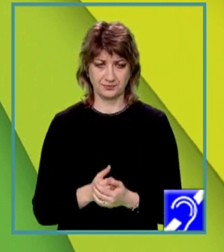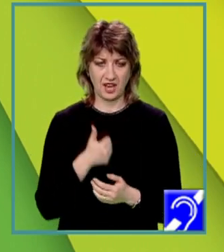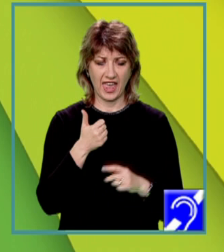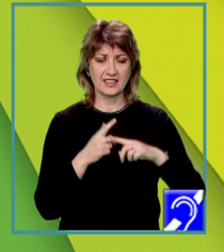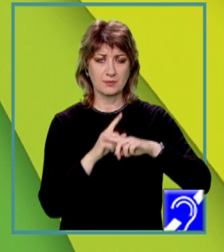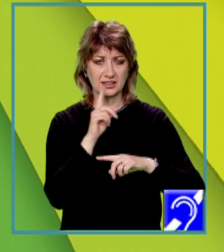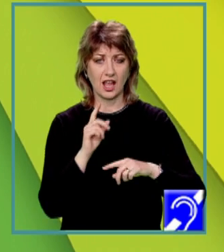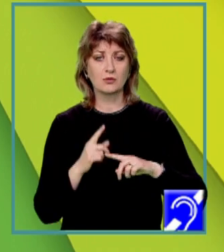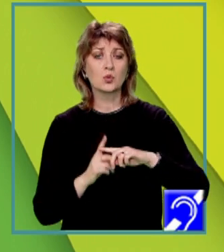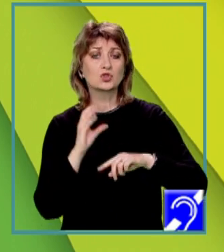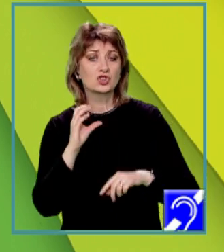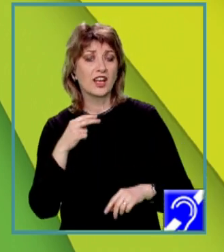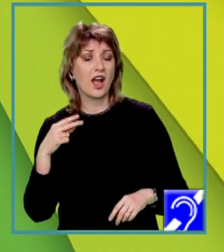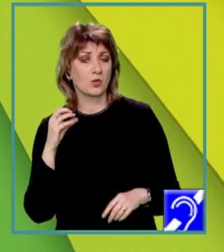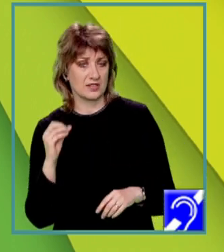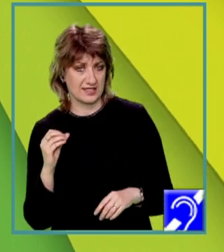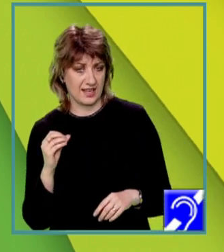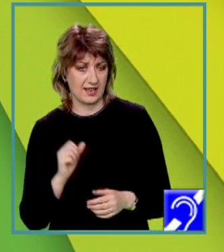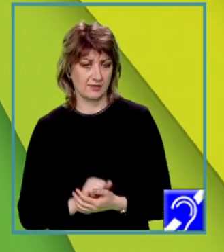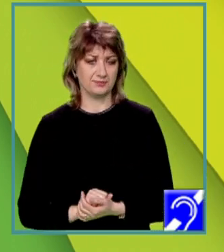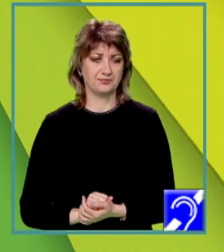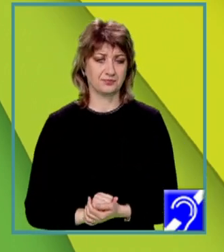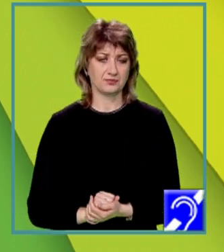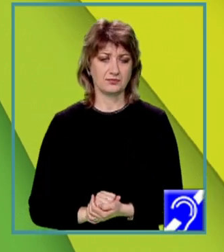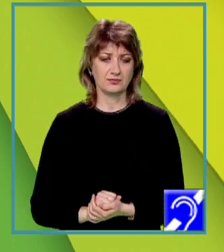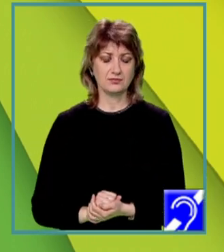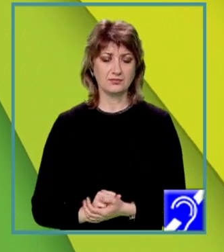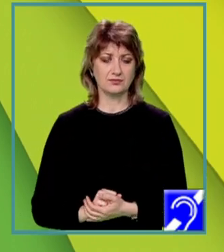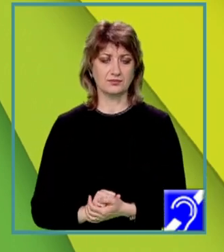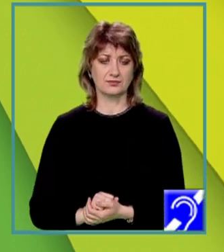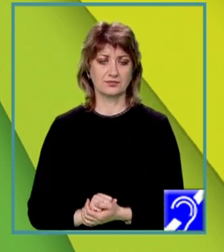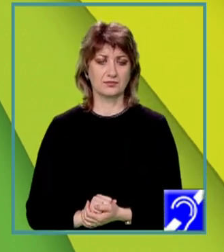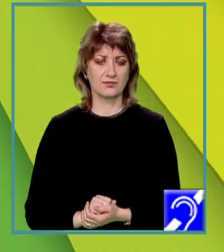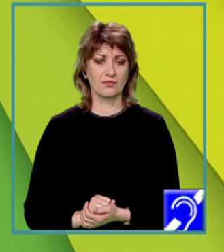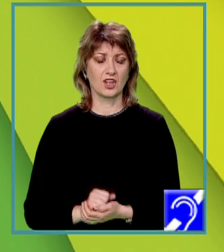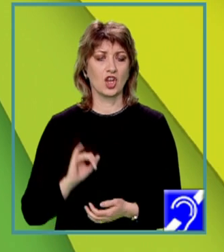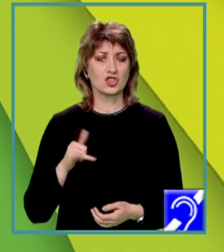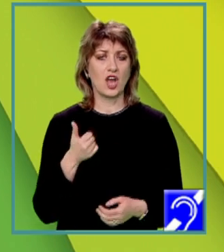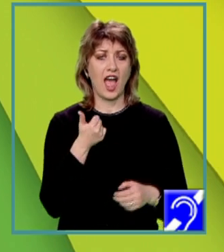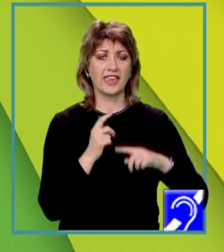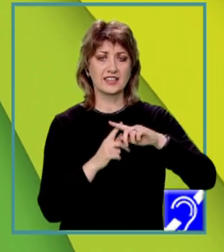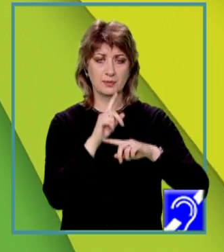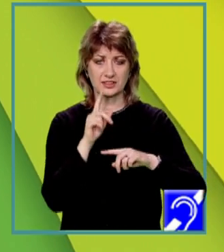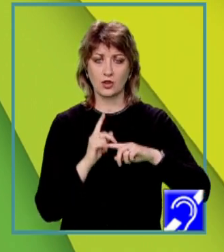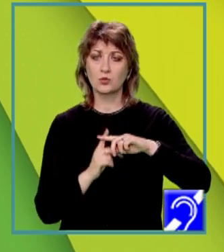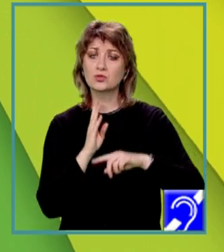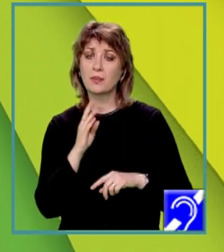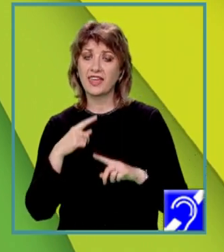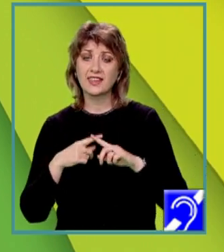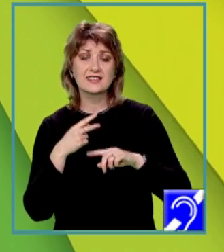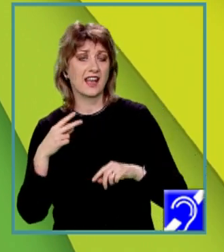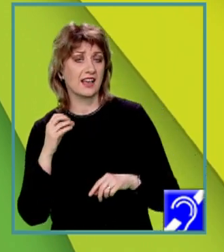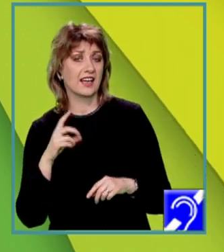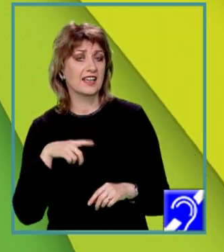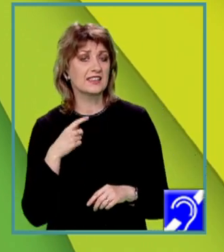zero când termin din mijloc lipsești adică coeficientul b este zero și aici pătrat plus b x este egal cu zero când